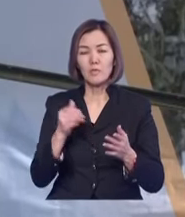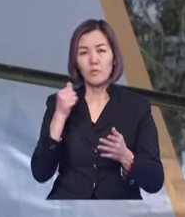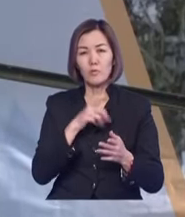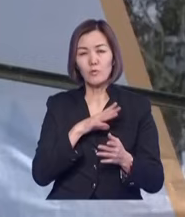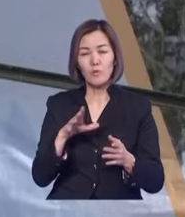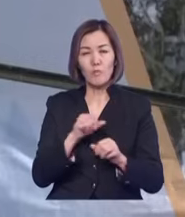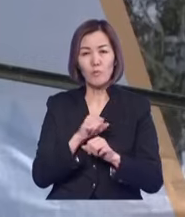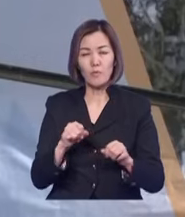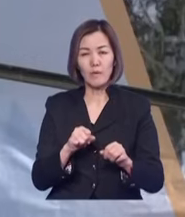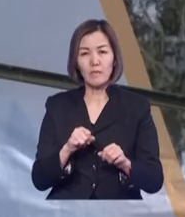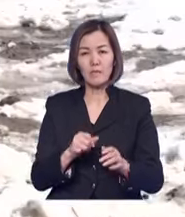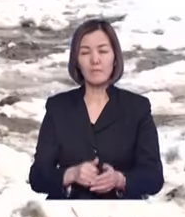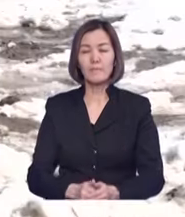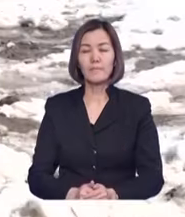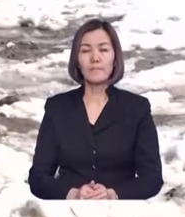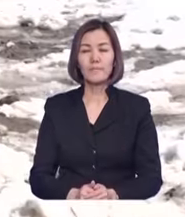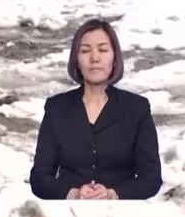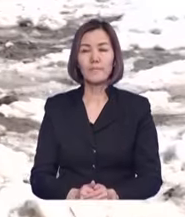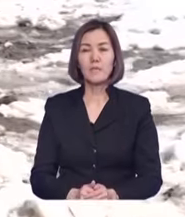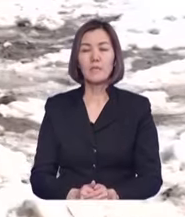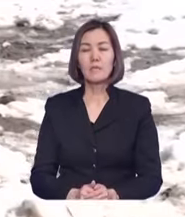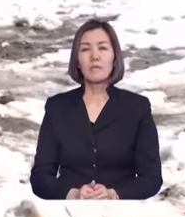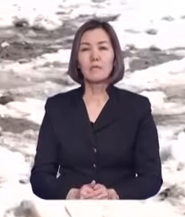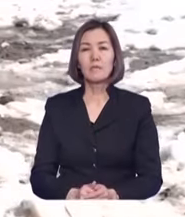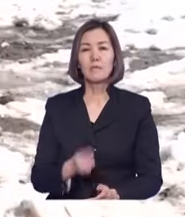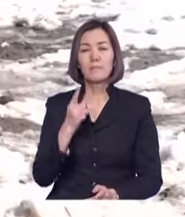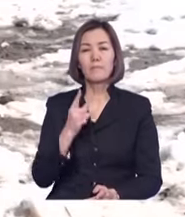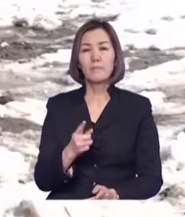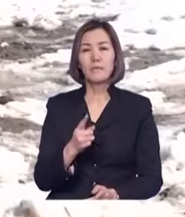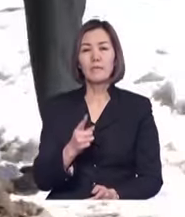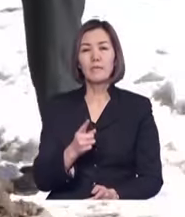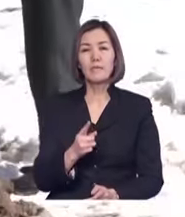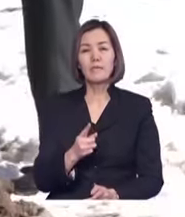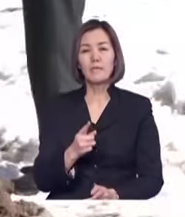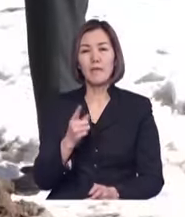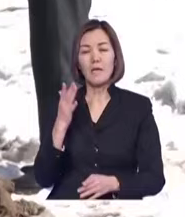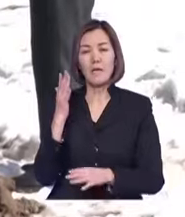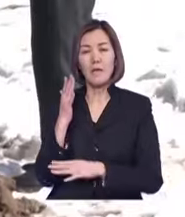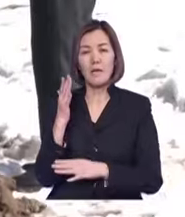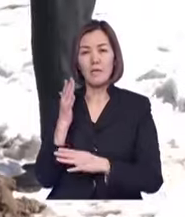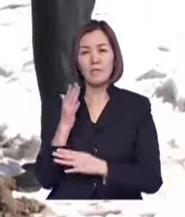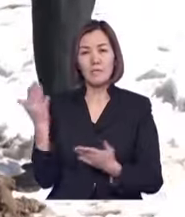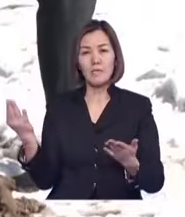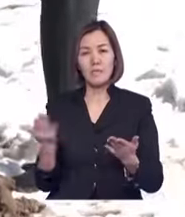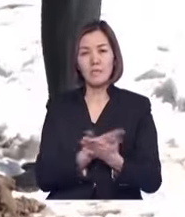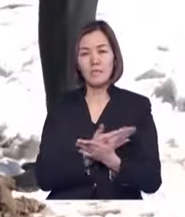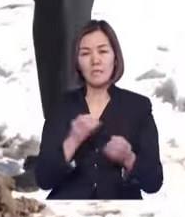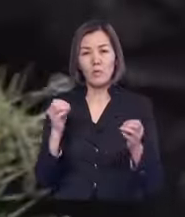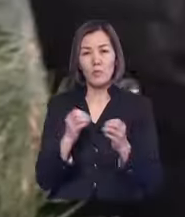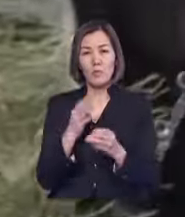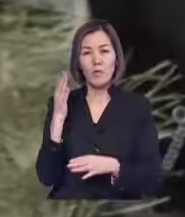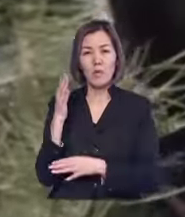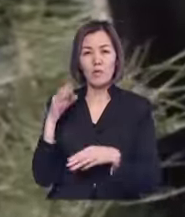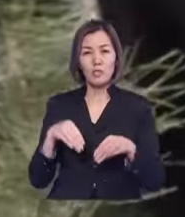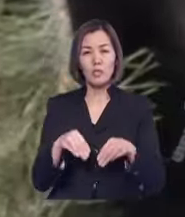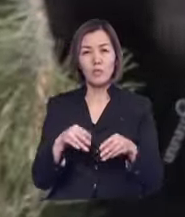бата беріп жүріп кеткен екен дейді. Дана халқымызда бір тал кессең, 10 тал ек деген асыл сөз бар. Соның дәлелі ретінде ақсақалдар